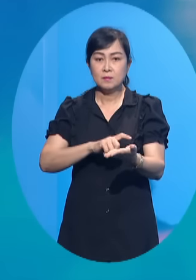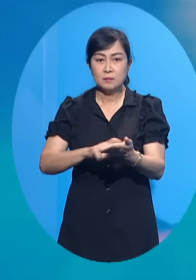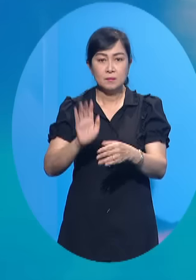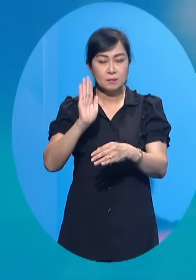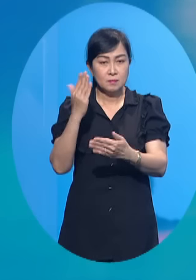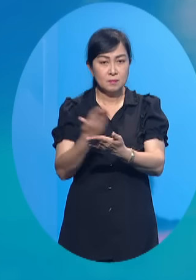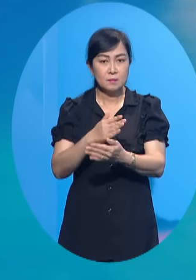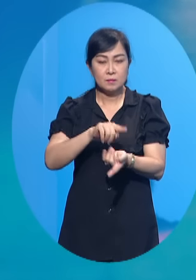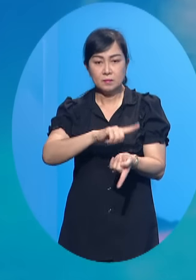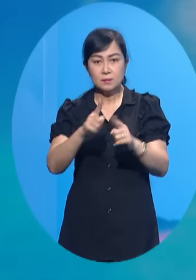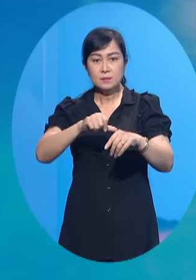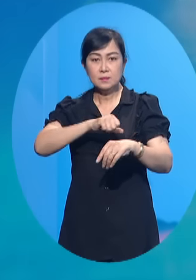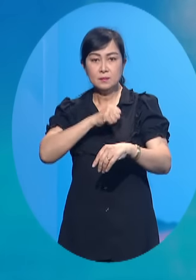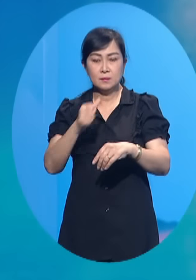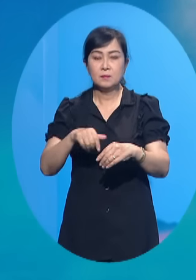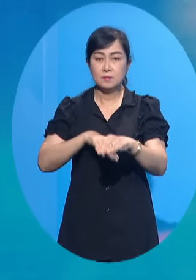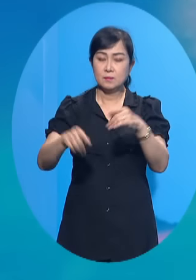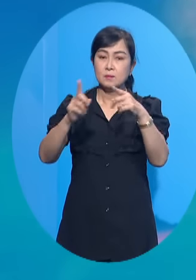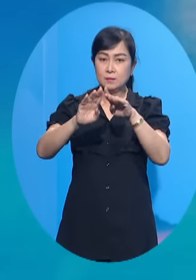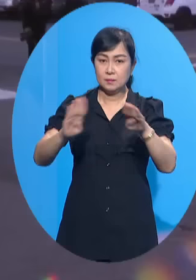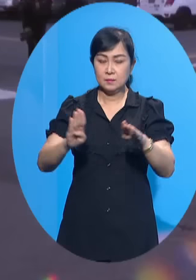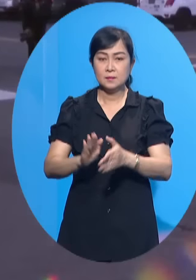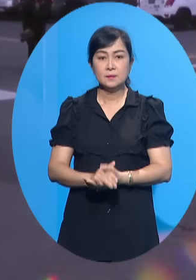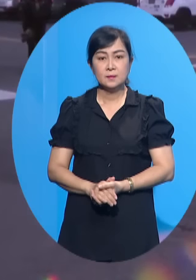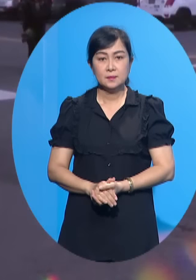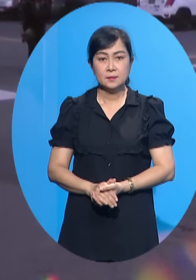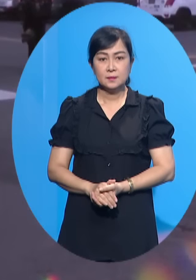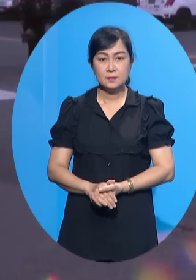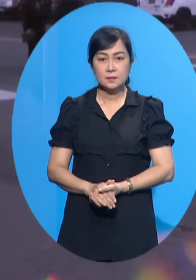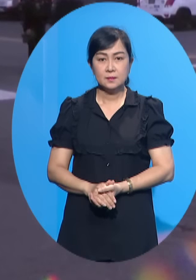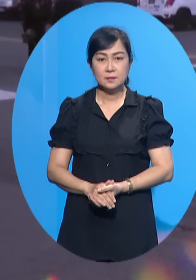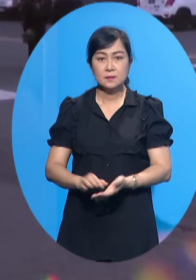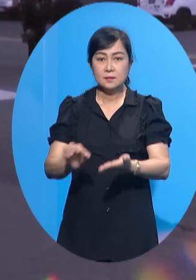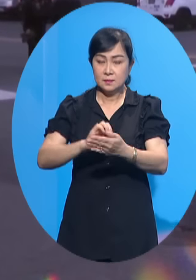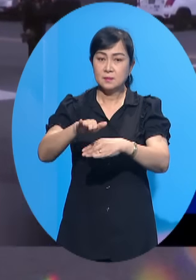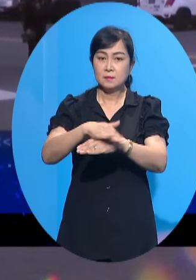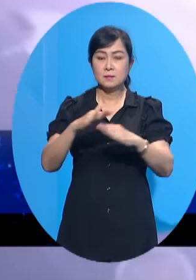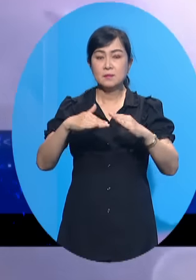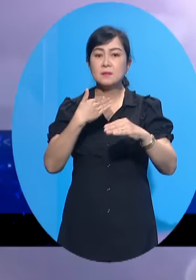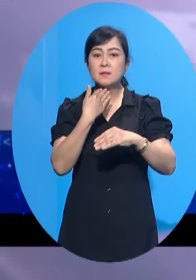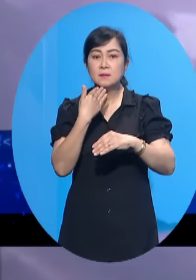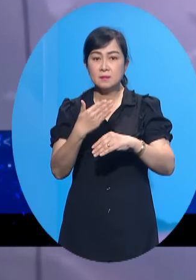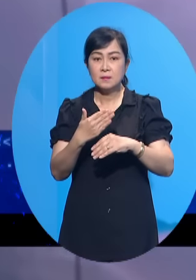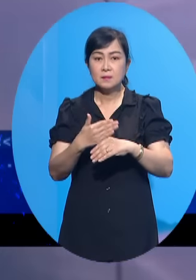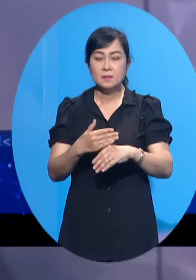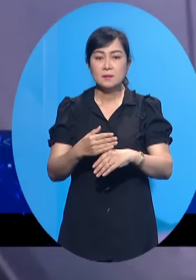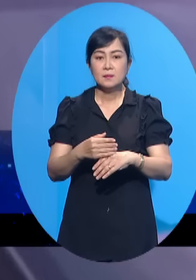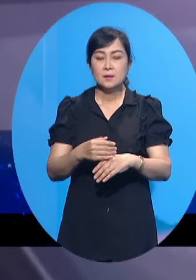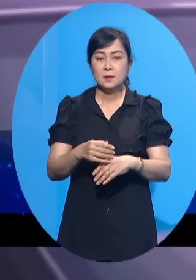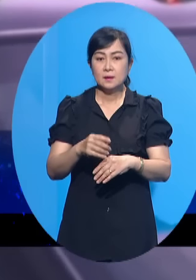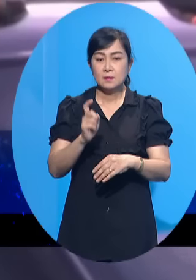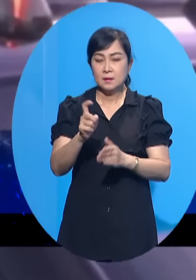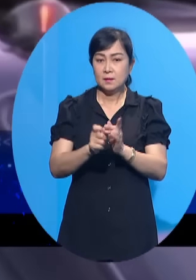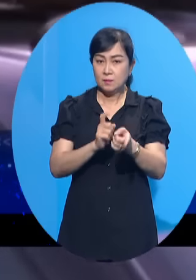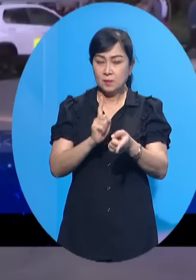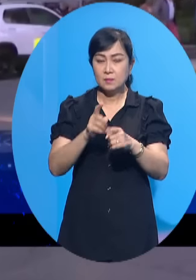dấu bắt đầu quá trình chuyển giao quyền lực trong hòa bình thư ký báo chí nhà trắng Karen Jin pir ngày